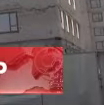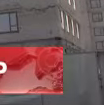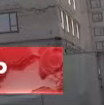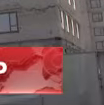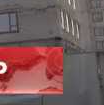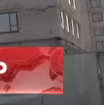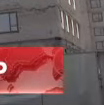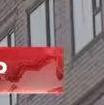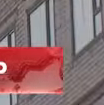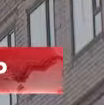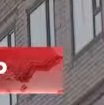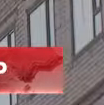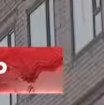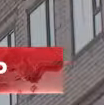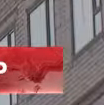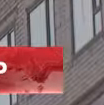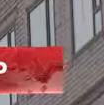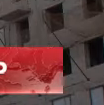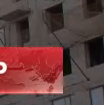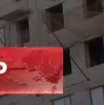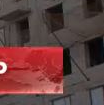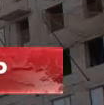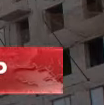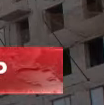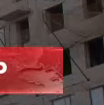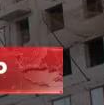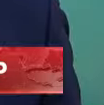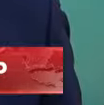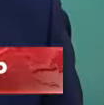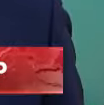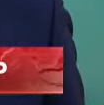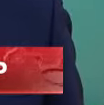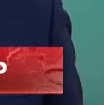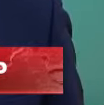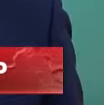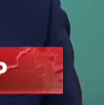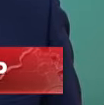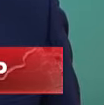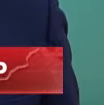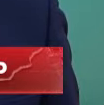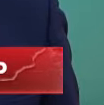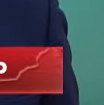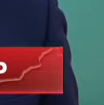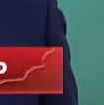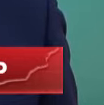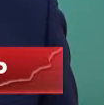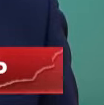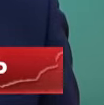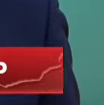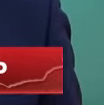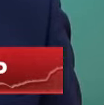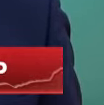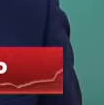Батыста сақалды құрылыс көп, 56 нысан уақытылы тапсырылмаған. Мемлекеттік органдар коррупцияға қарсы